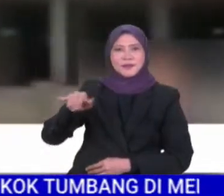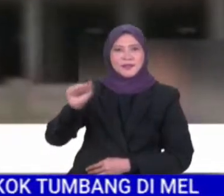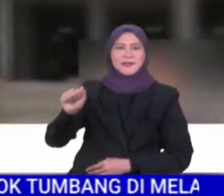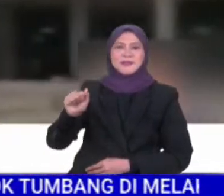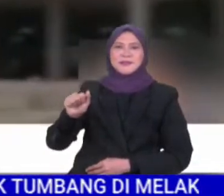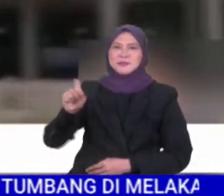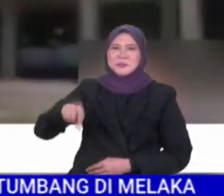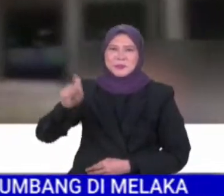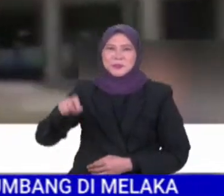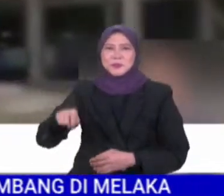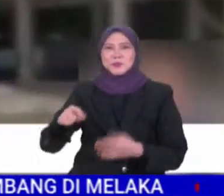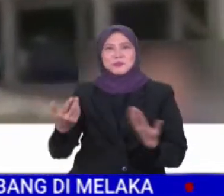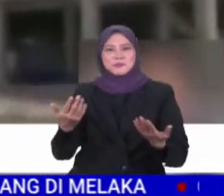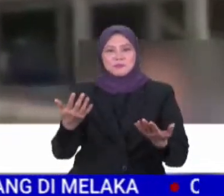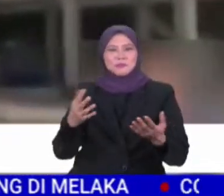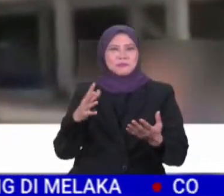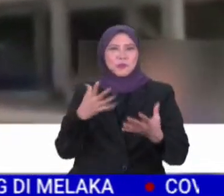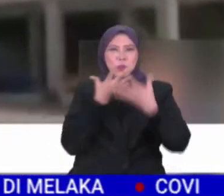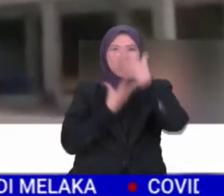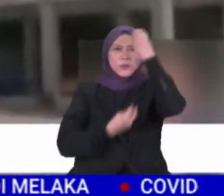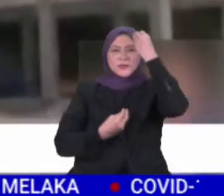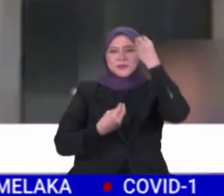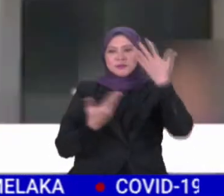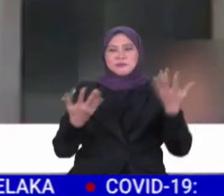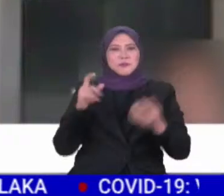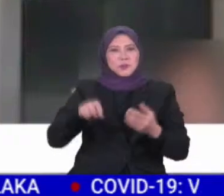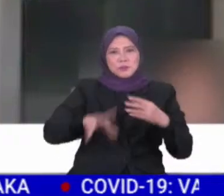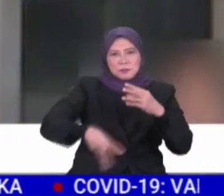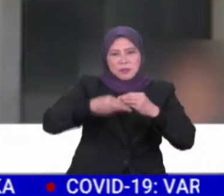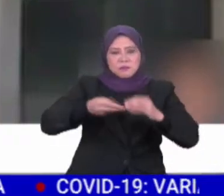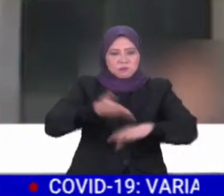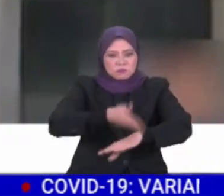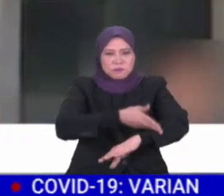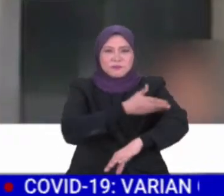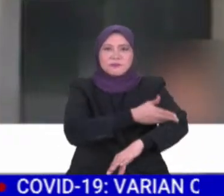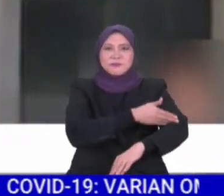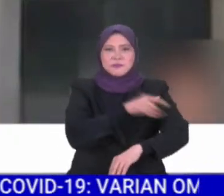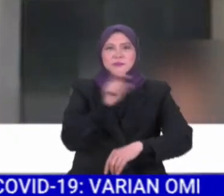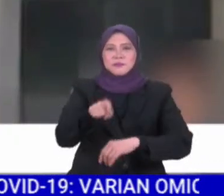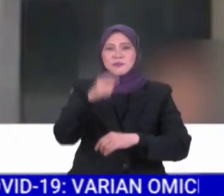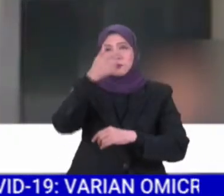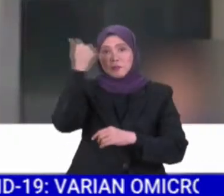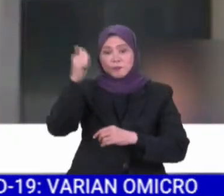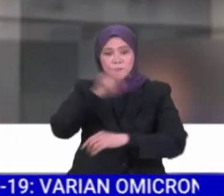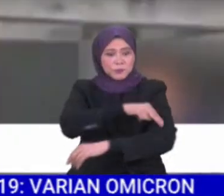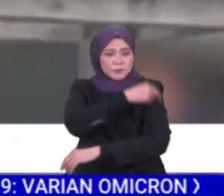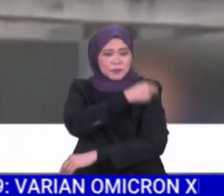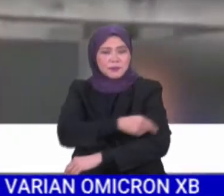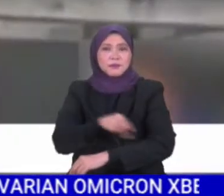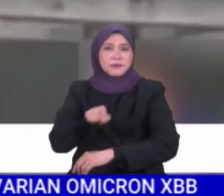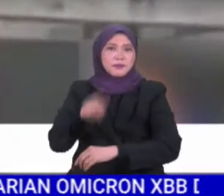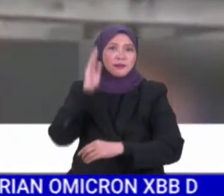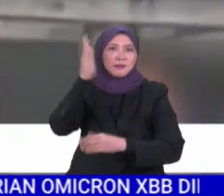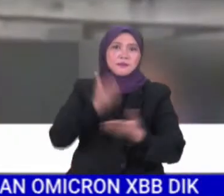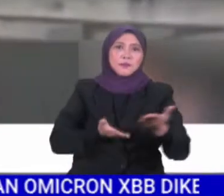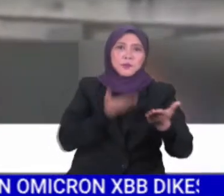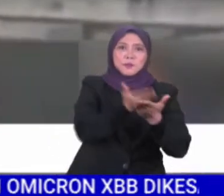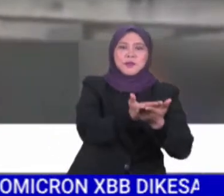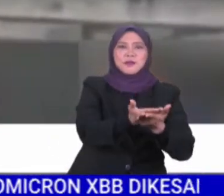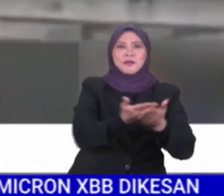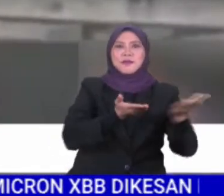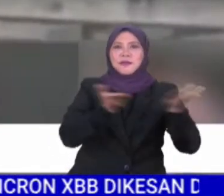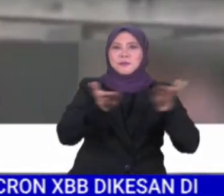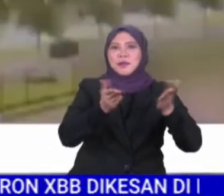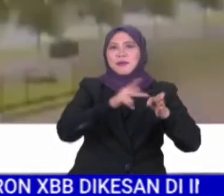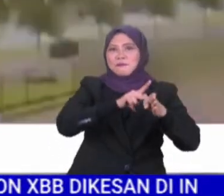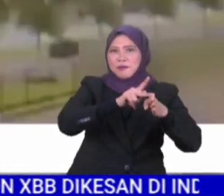menampung keperluan penduduk di sekitar kawasan kucing dan samarahan ini karena Hospital terbabid akan menawarkan Hikmat